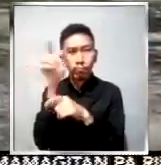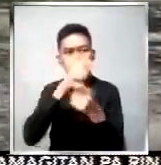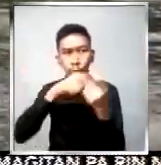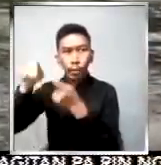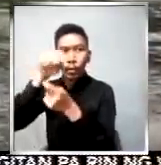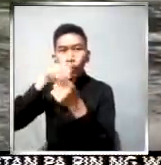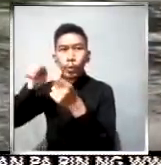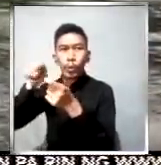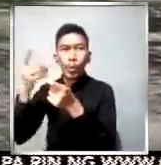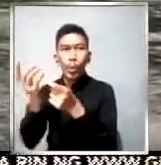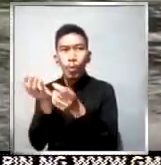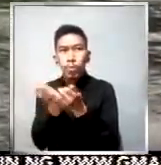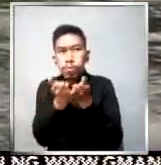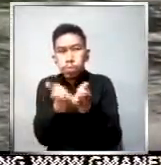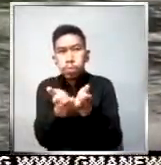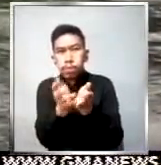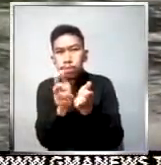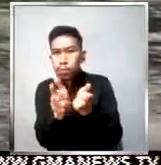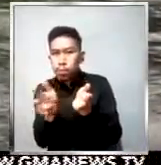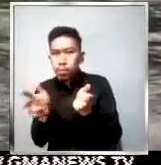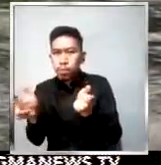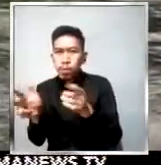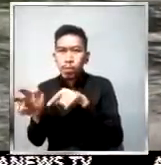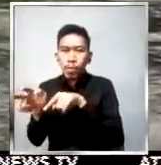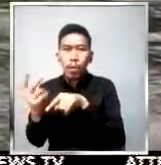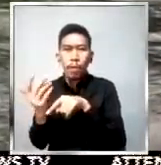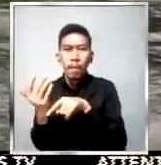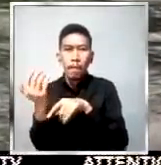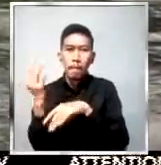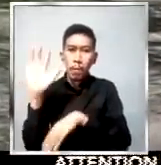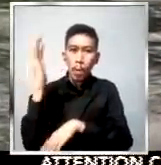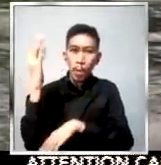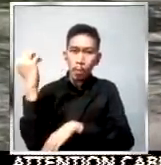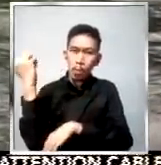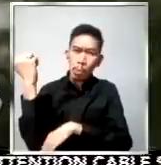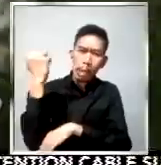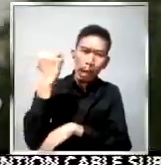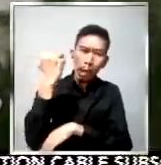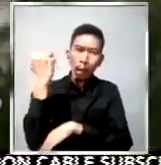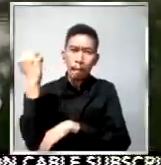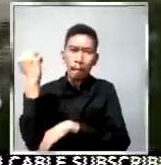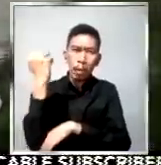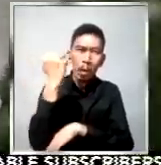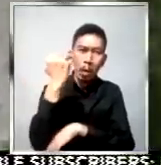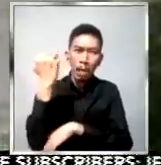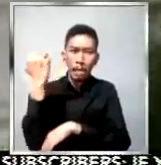Halos matumba naman ang mga punong ito sa Barangay Zone 1 sa Pinamalayan.